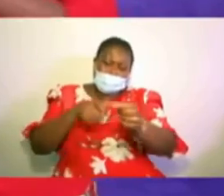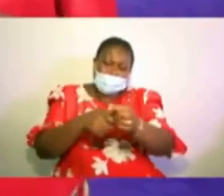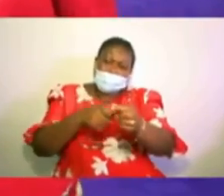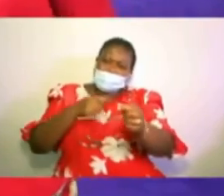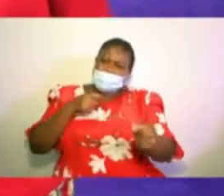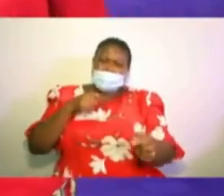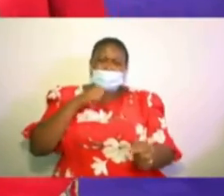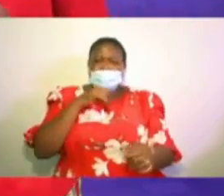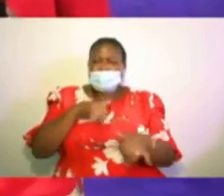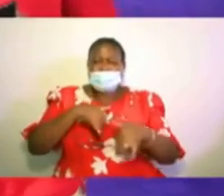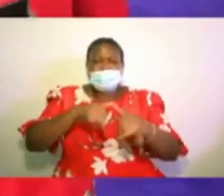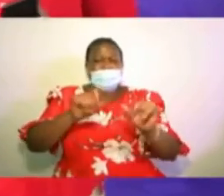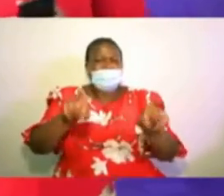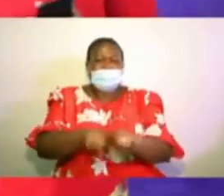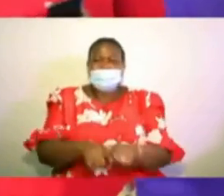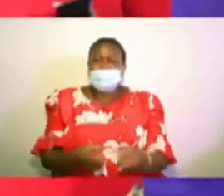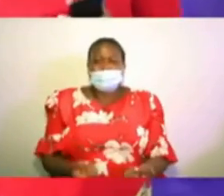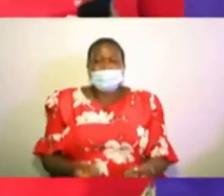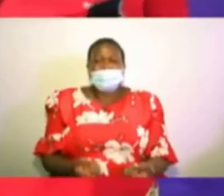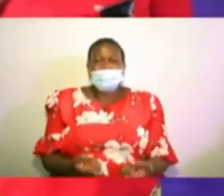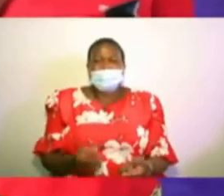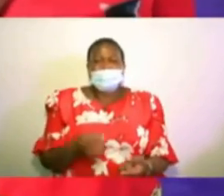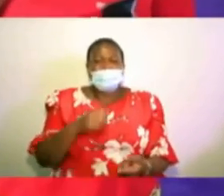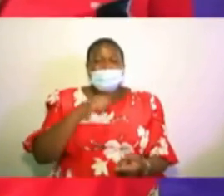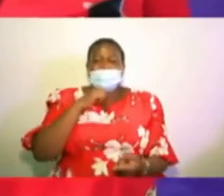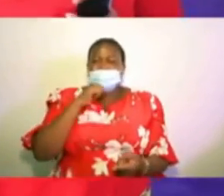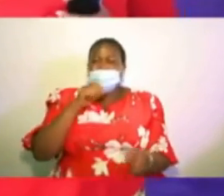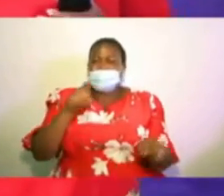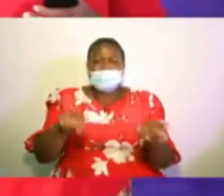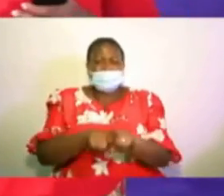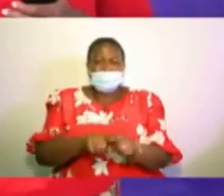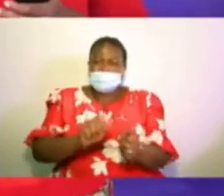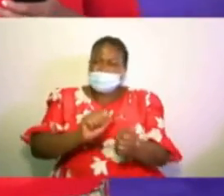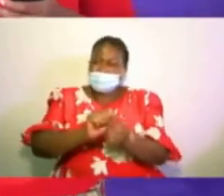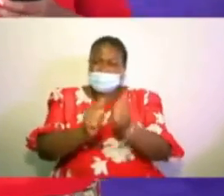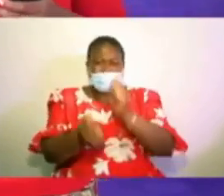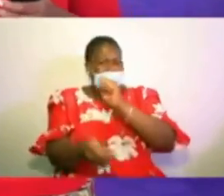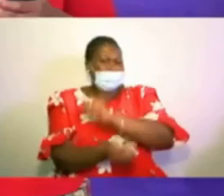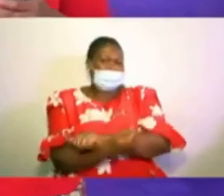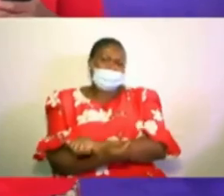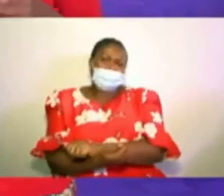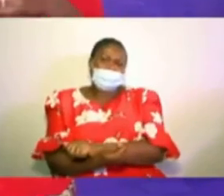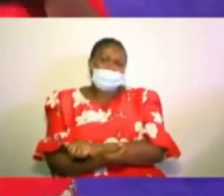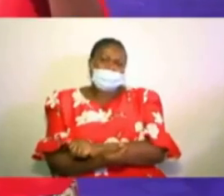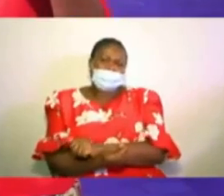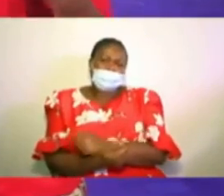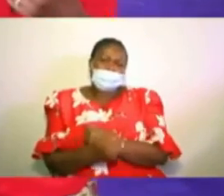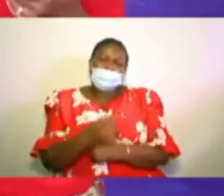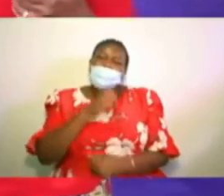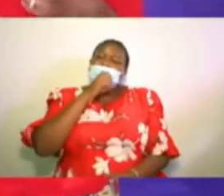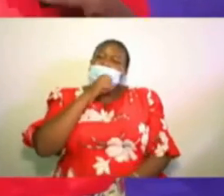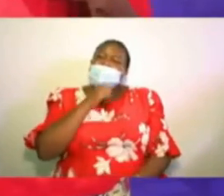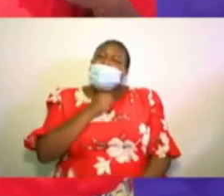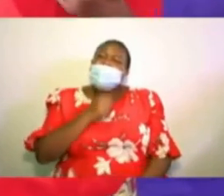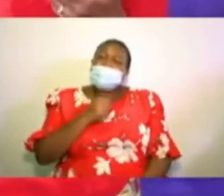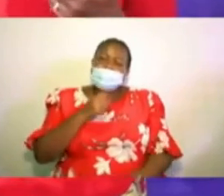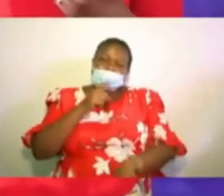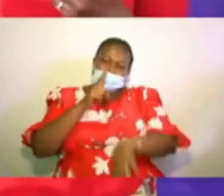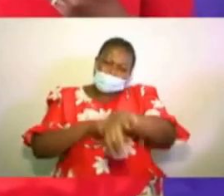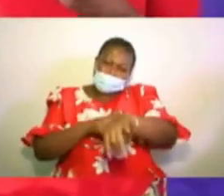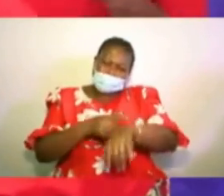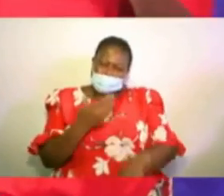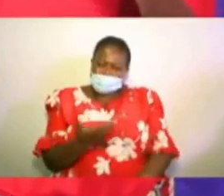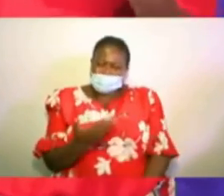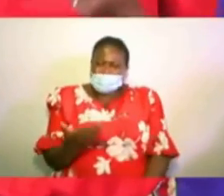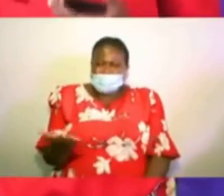personnes ont connu l'instrument qu'il mentionne? Those are the old-time things. Et donc voici les instruments qui